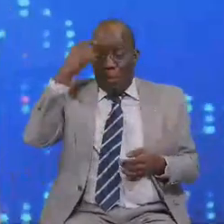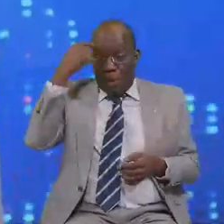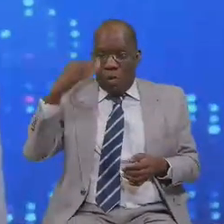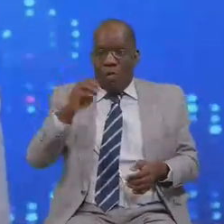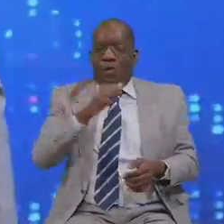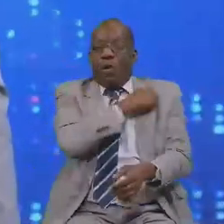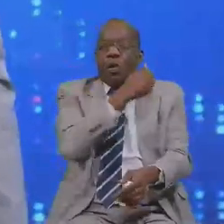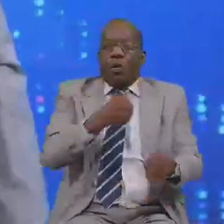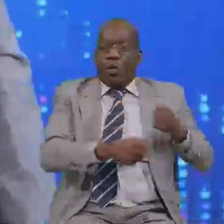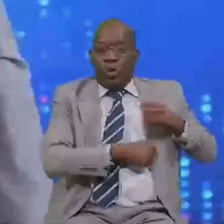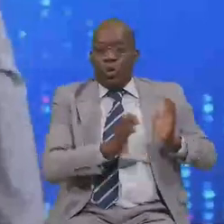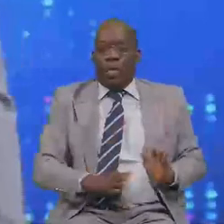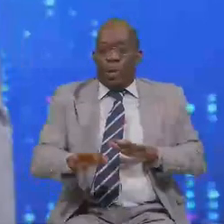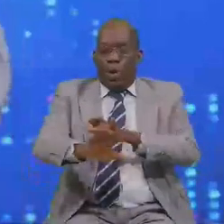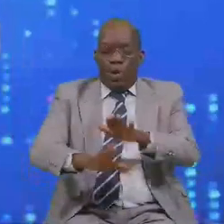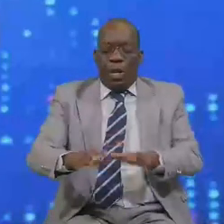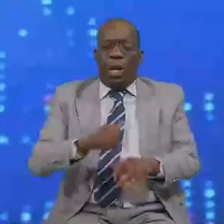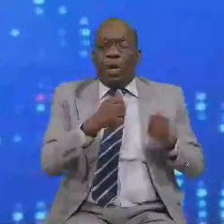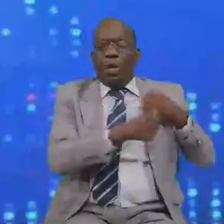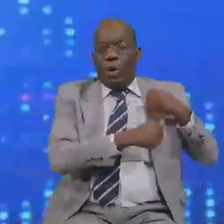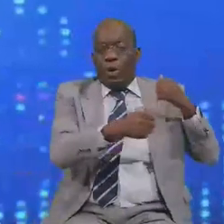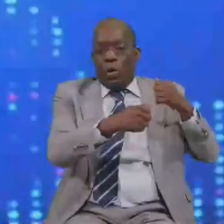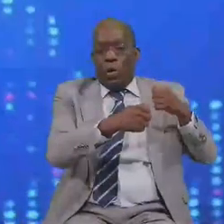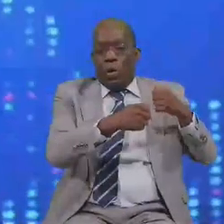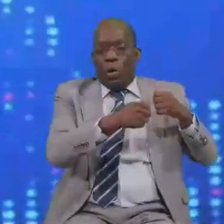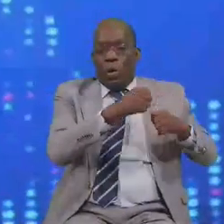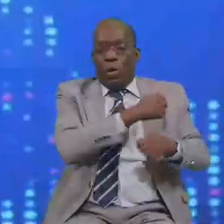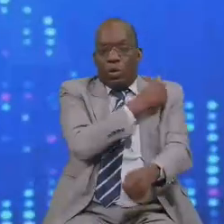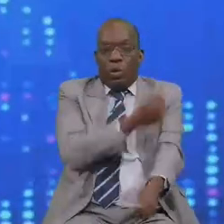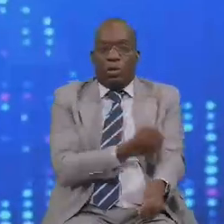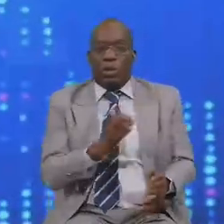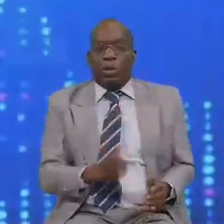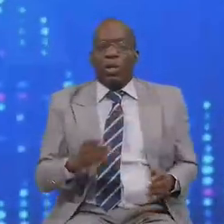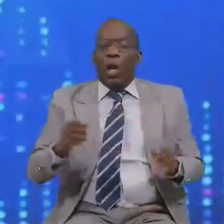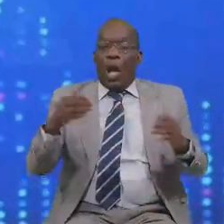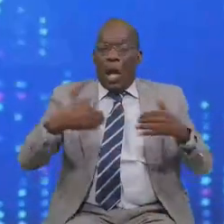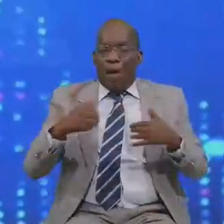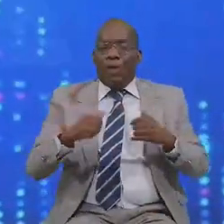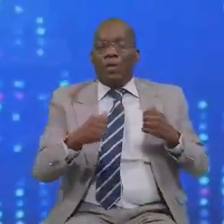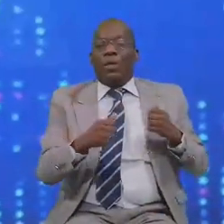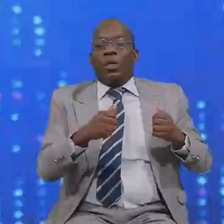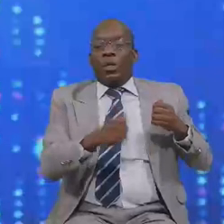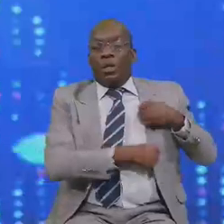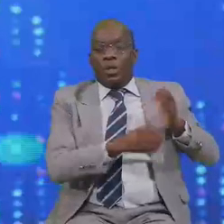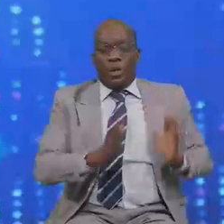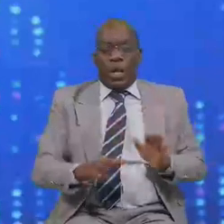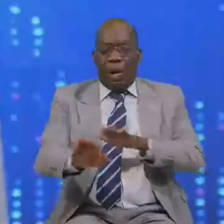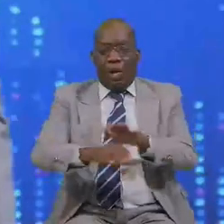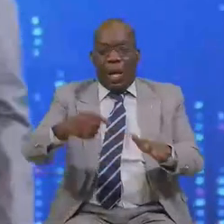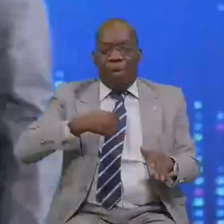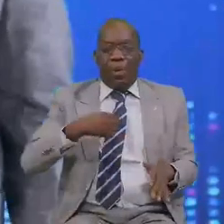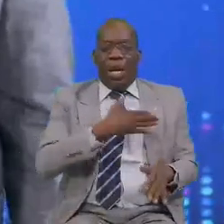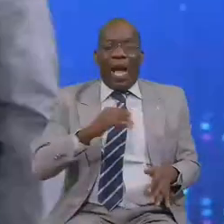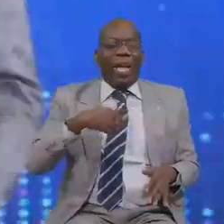autorité, j'ai des soldats sous mes ordres. Et je dis à l'un, va. Et il va.